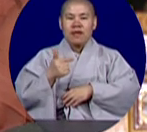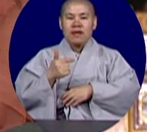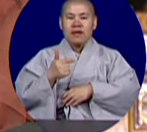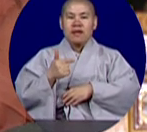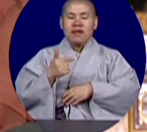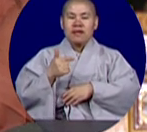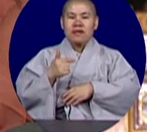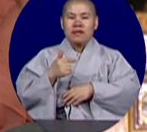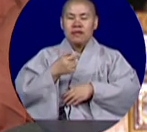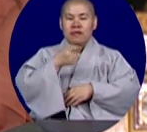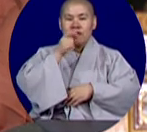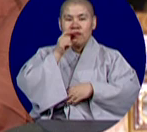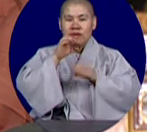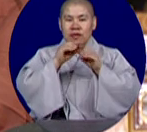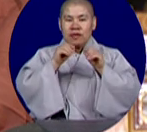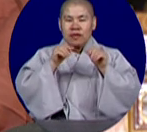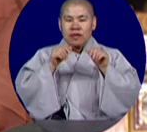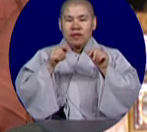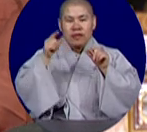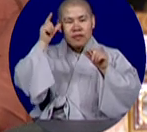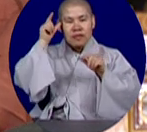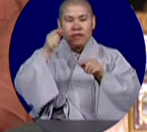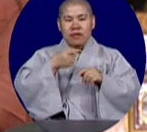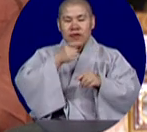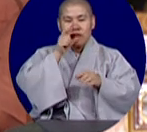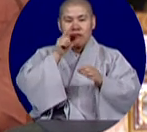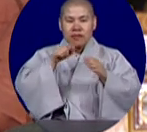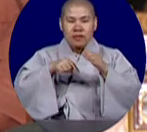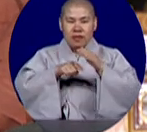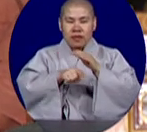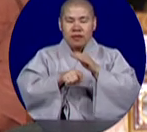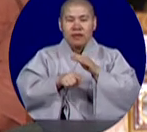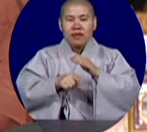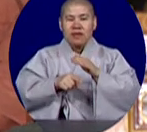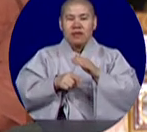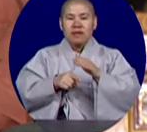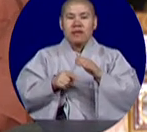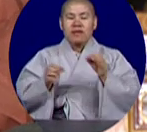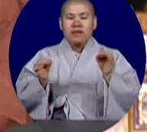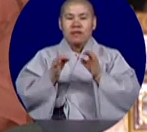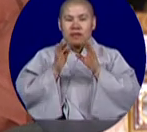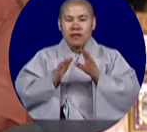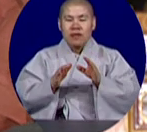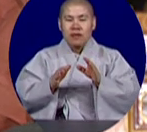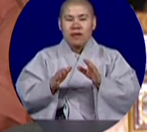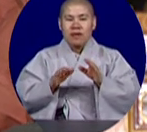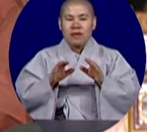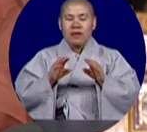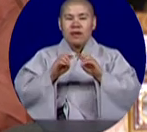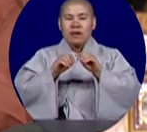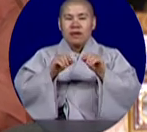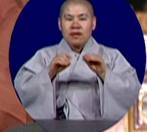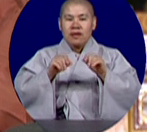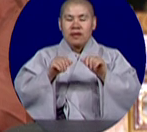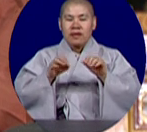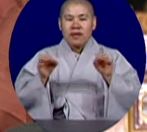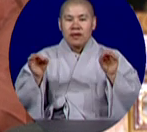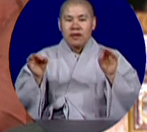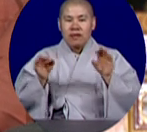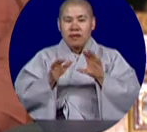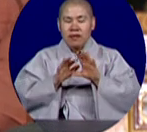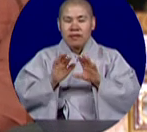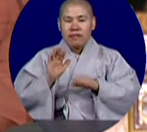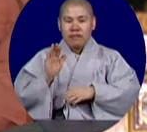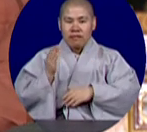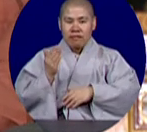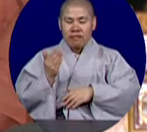그건 어떻게 되겠어요? 그냥 한순간에 진흙 다 해체가 되겠죠.